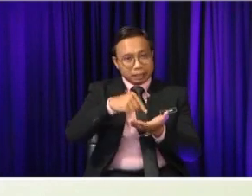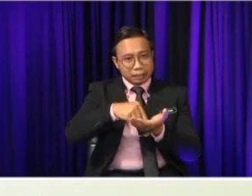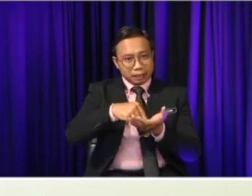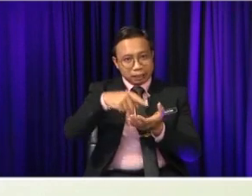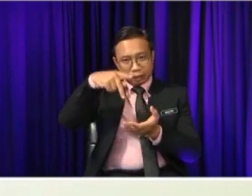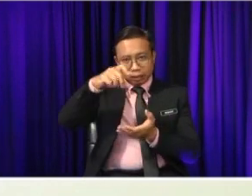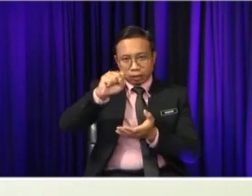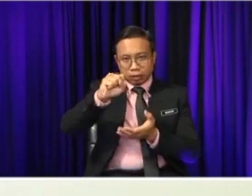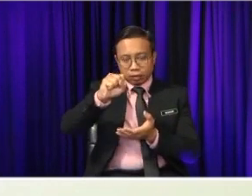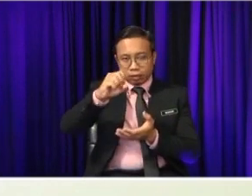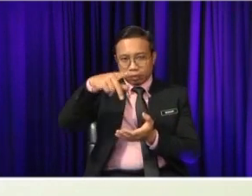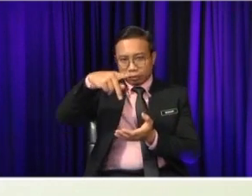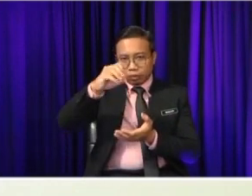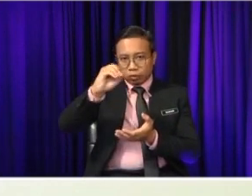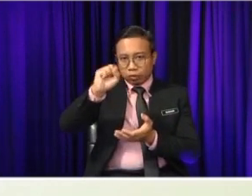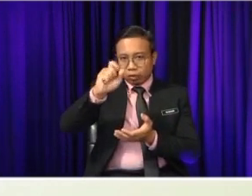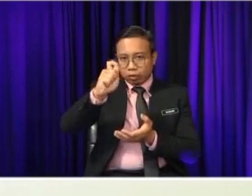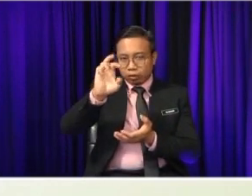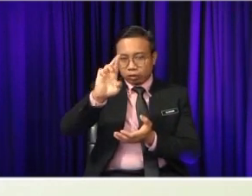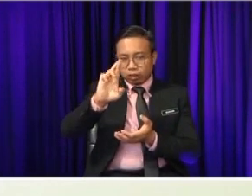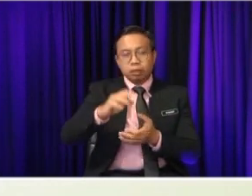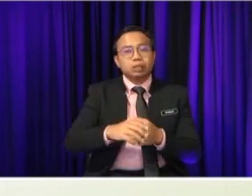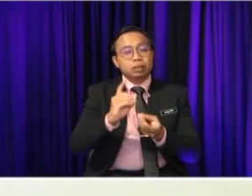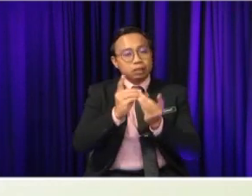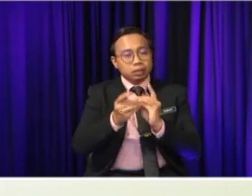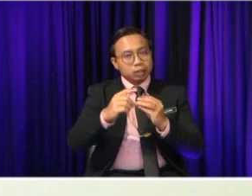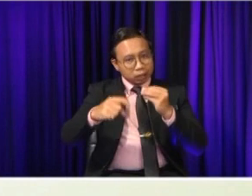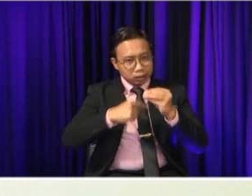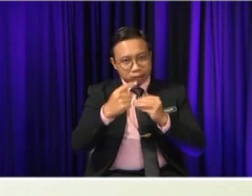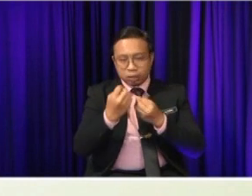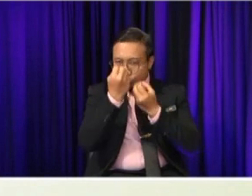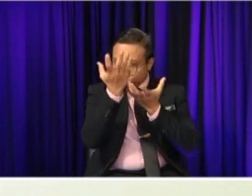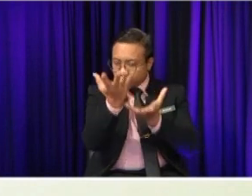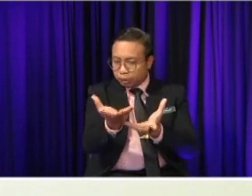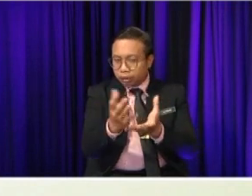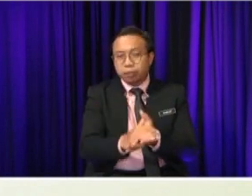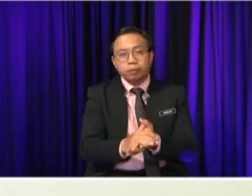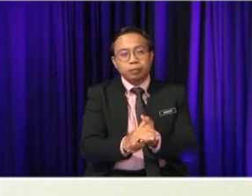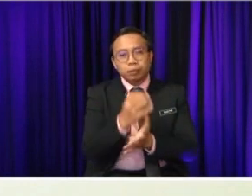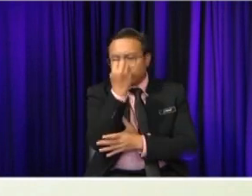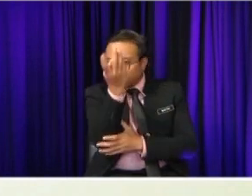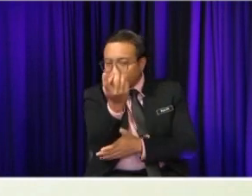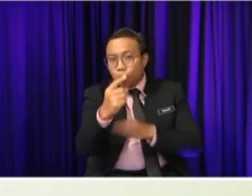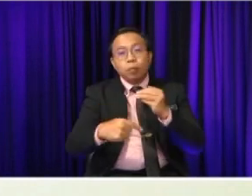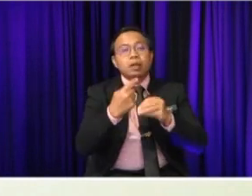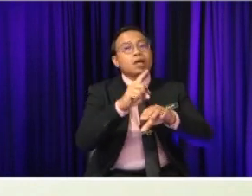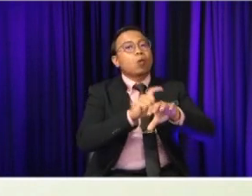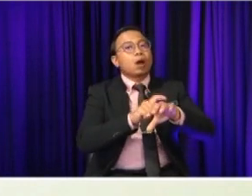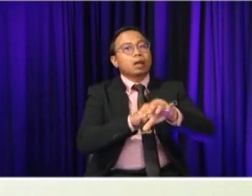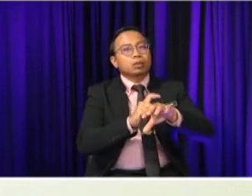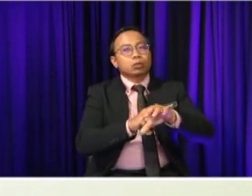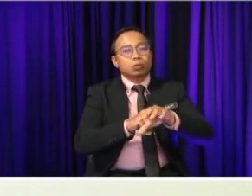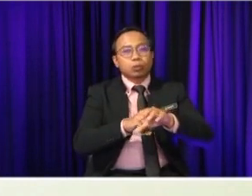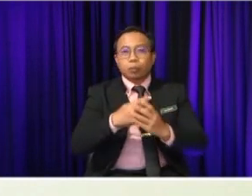juga yaitu berkaitan anak menyampaikan enggak begitu apa